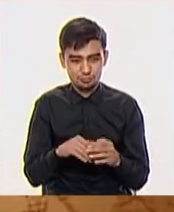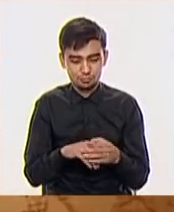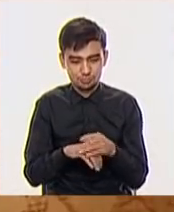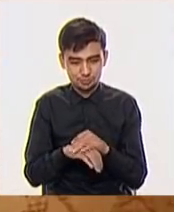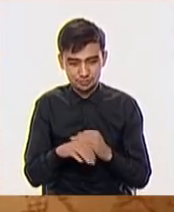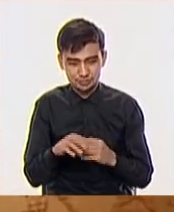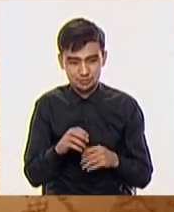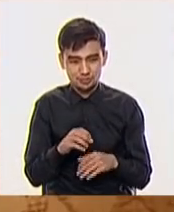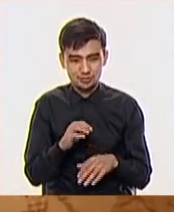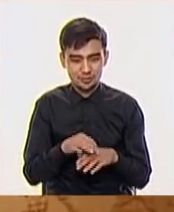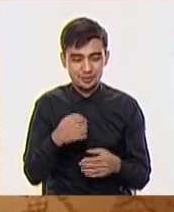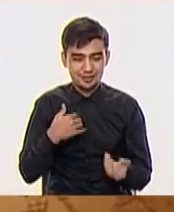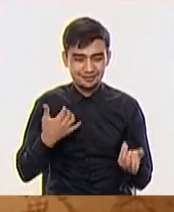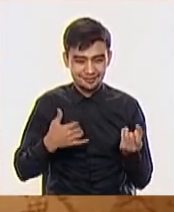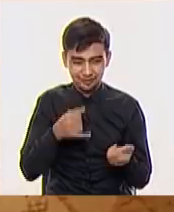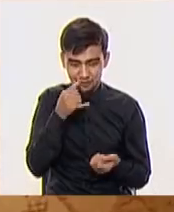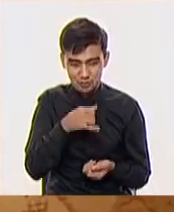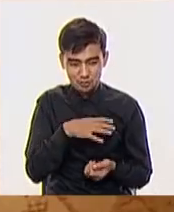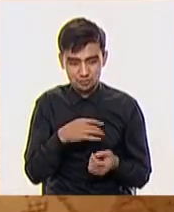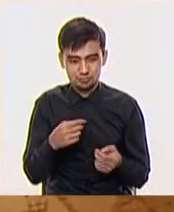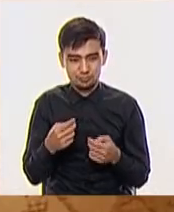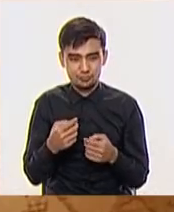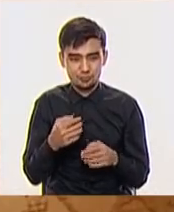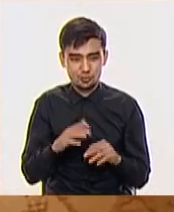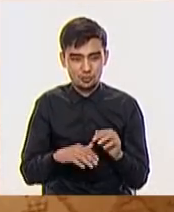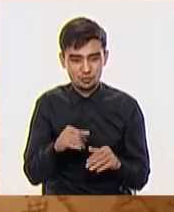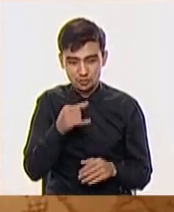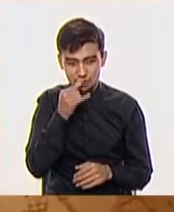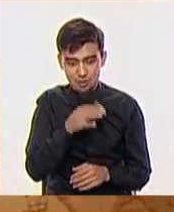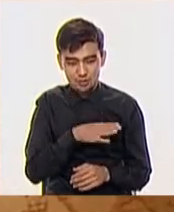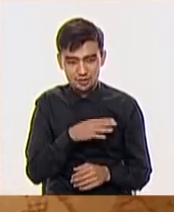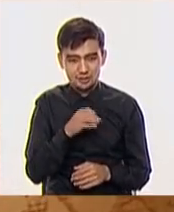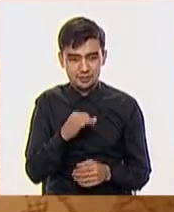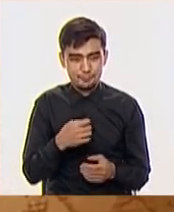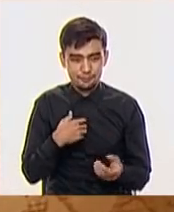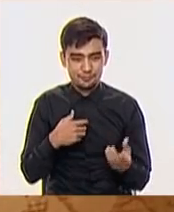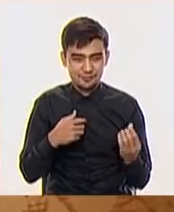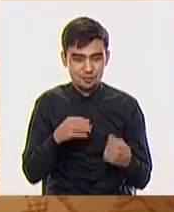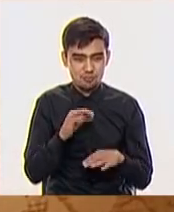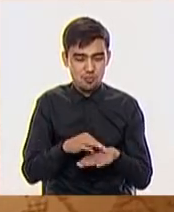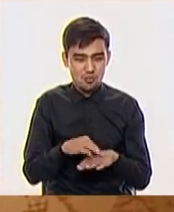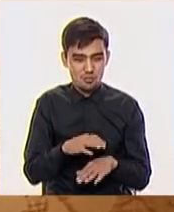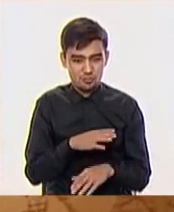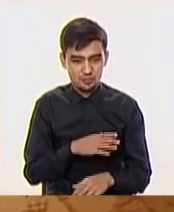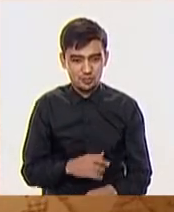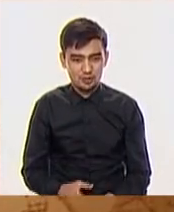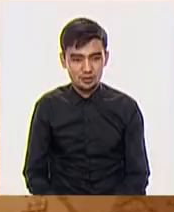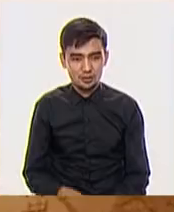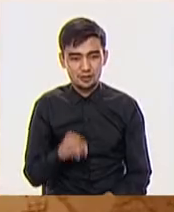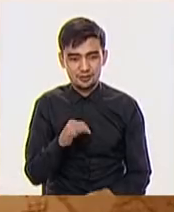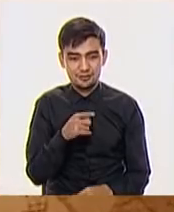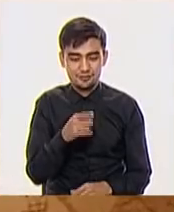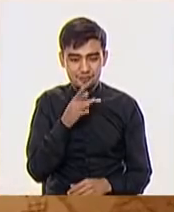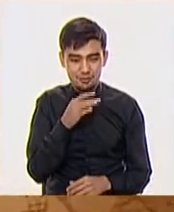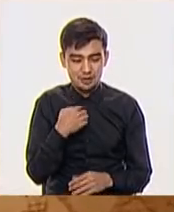Емделмейді, жазылмайды. Иә, домбырамен айтқанға жарамай қалды. Перне бассам ауырады кәдімгідей. Сол кезде